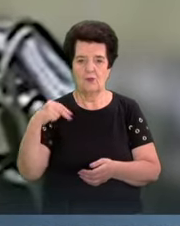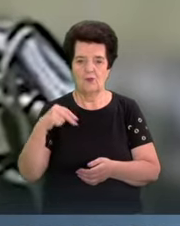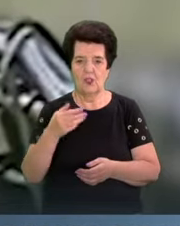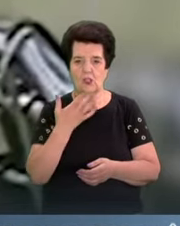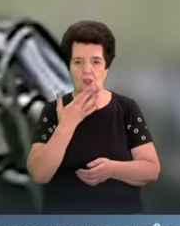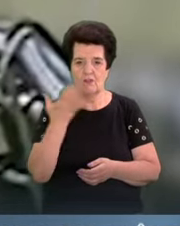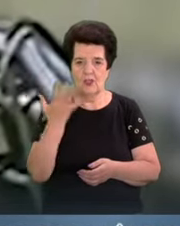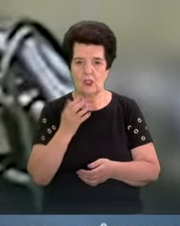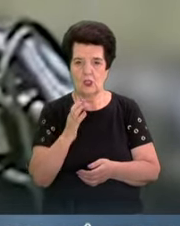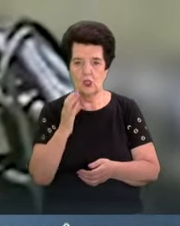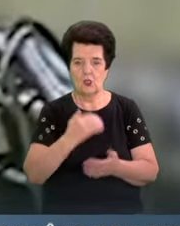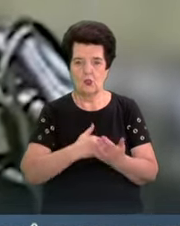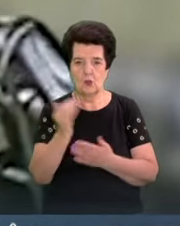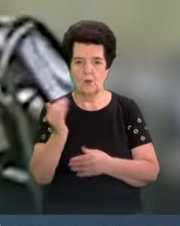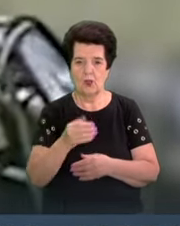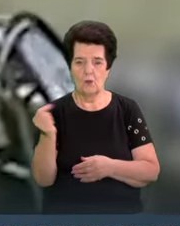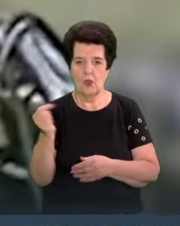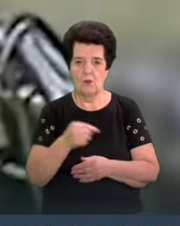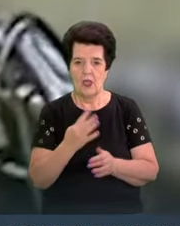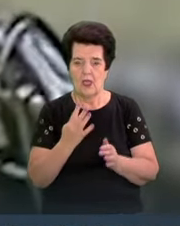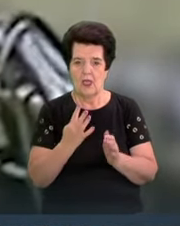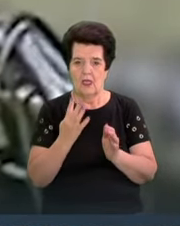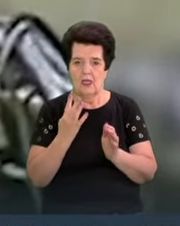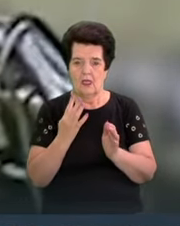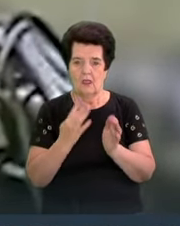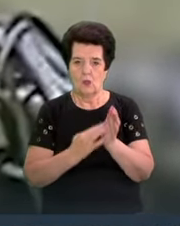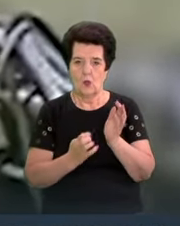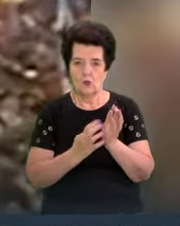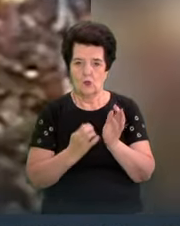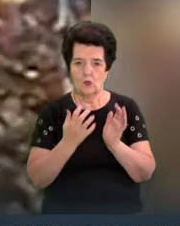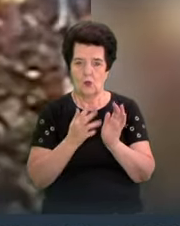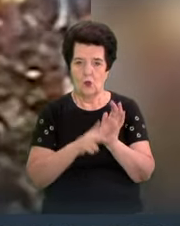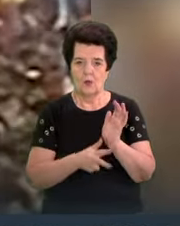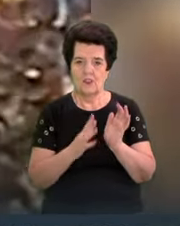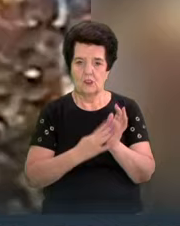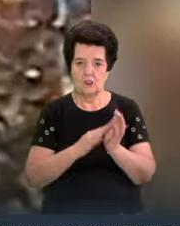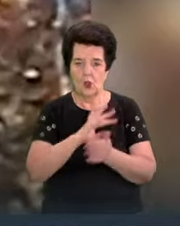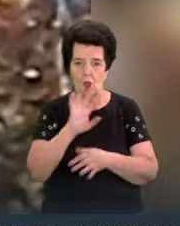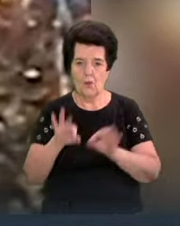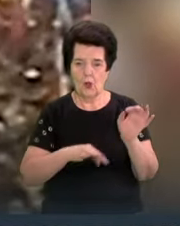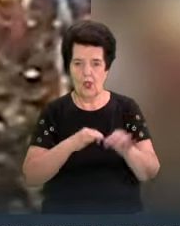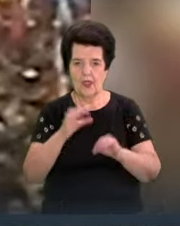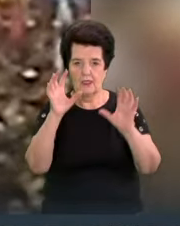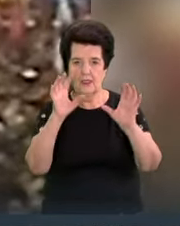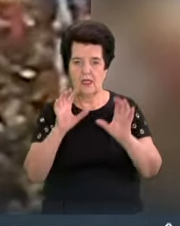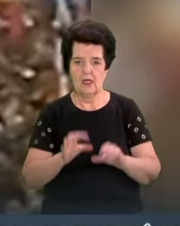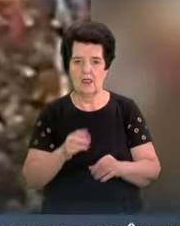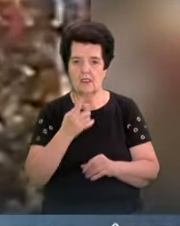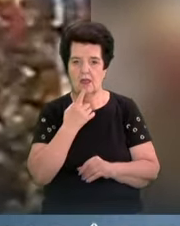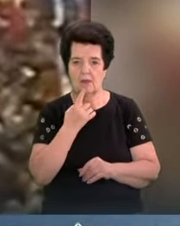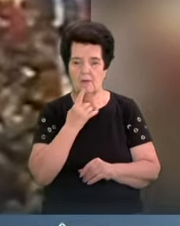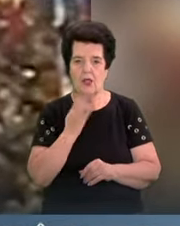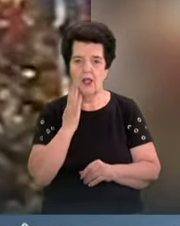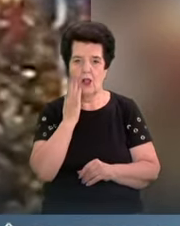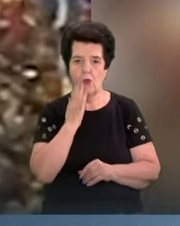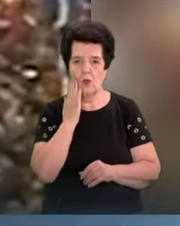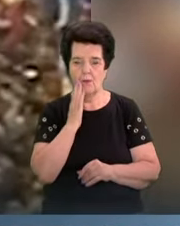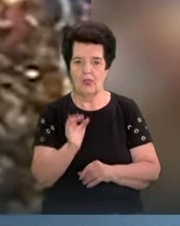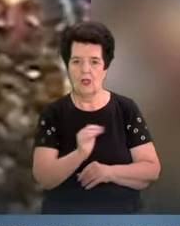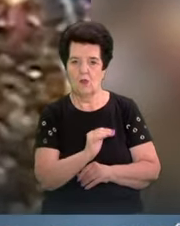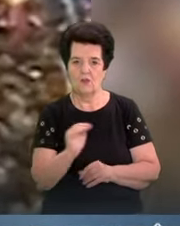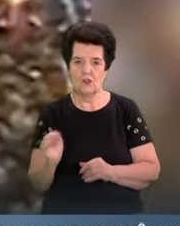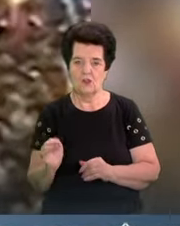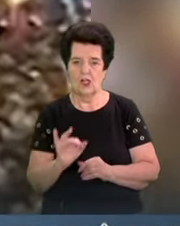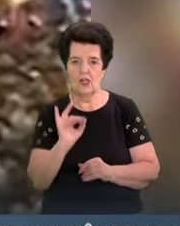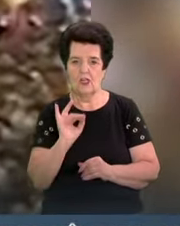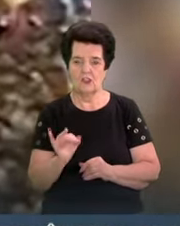Suprem. Începând cu 1989, a susținut proiectul de lege care conferea limbii române dreptul de limbă oficială